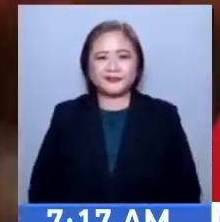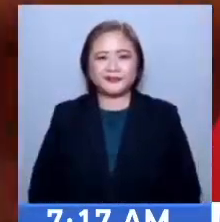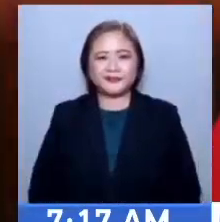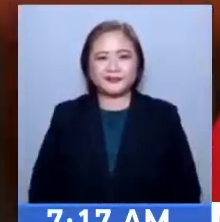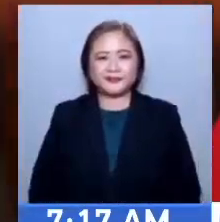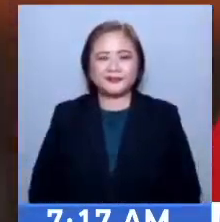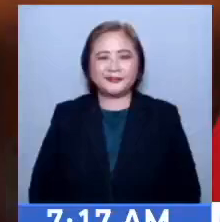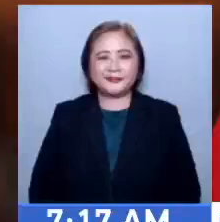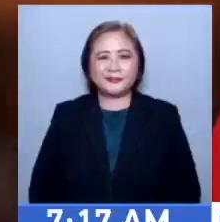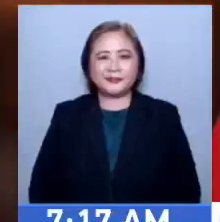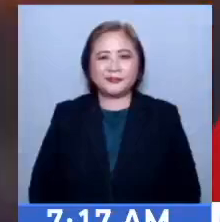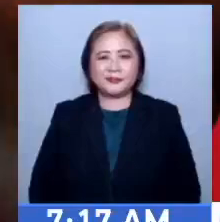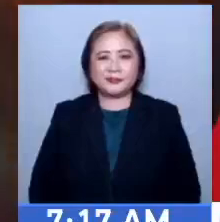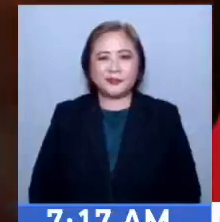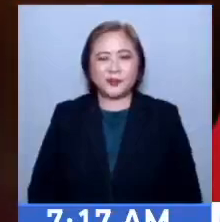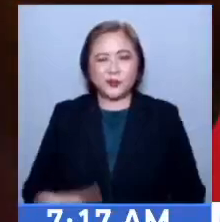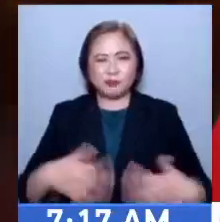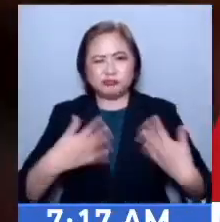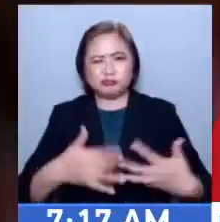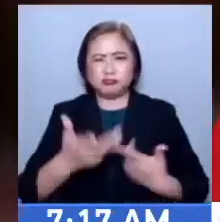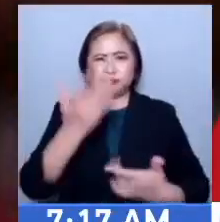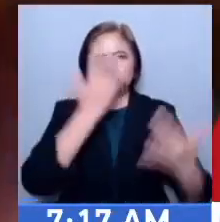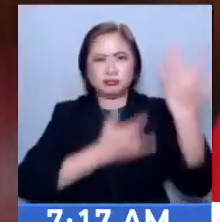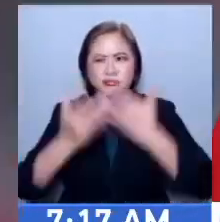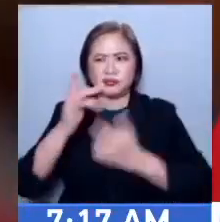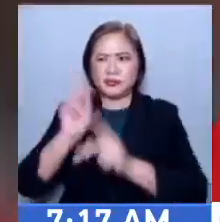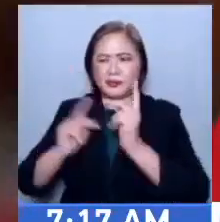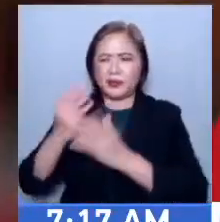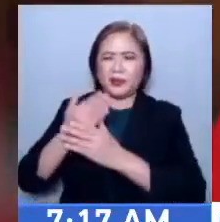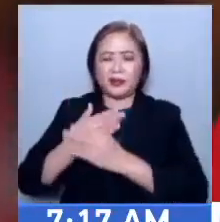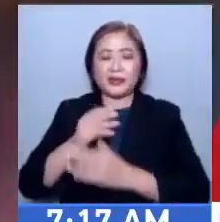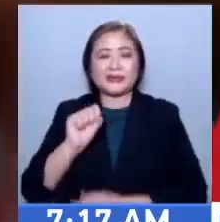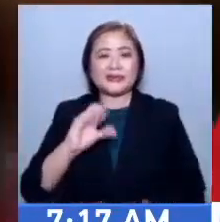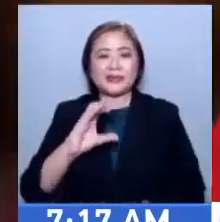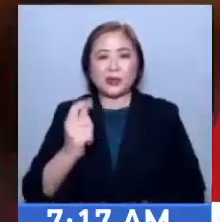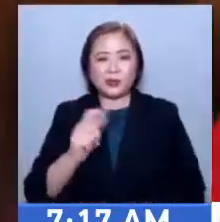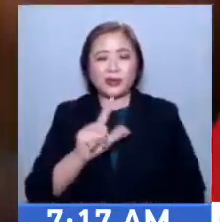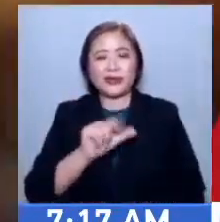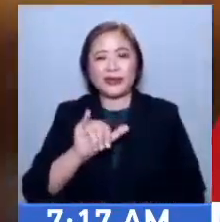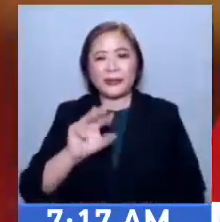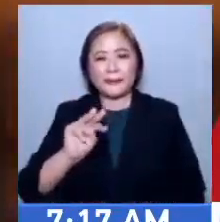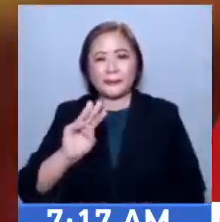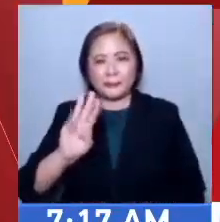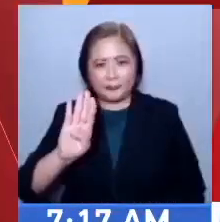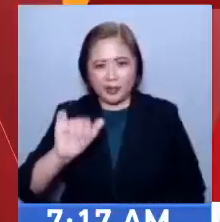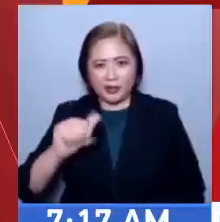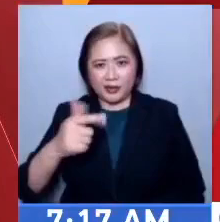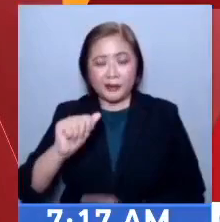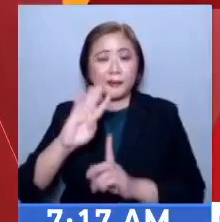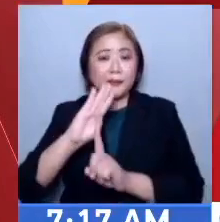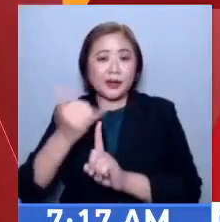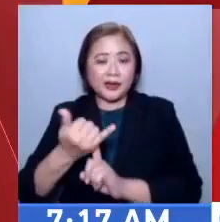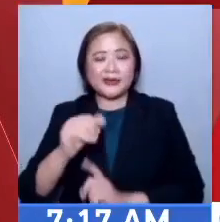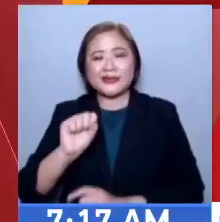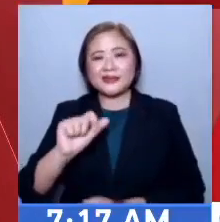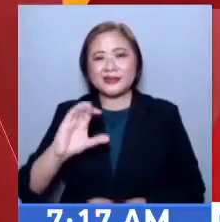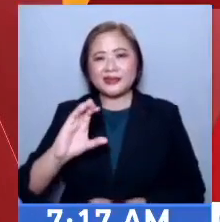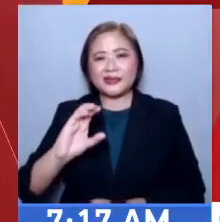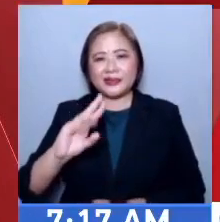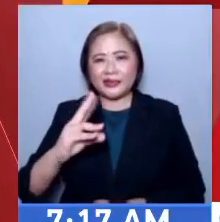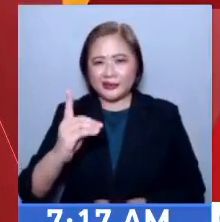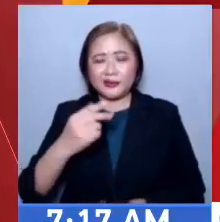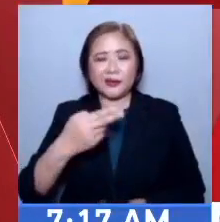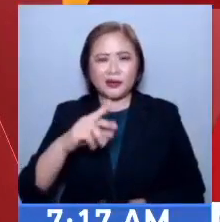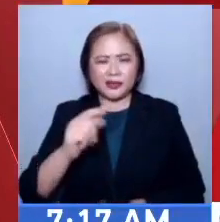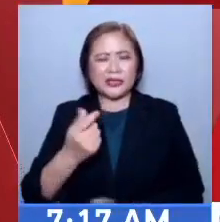Binulabog na malaking sunog ang mga residente ng Scout Limbaga, barangay Sacred Heart, Quezon City, pasado alas 9 kagabi. Mabilis na natupo ang ikalawang